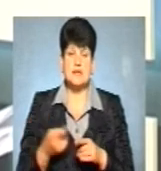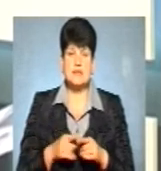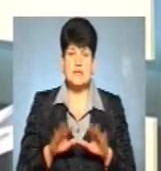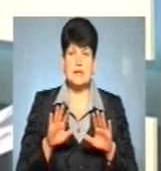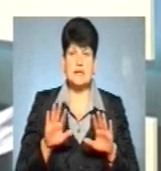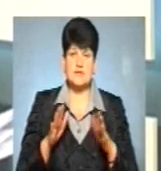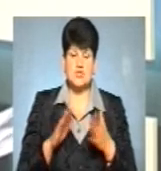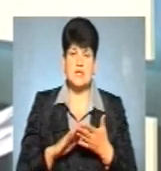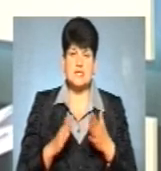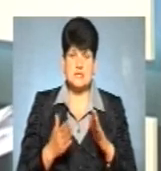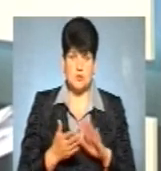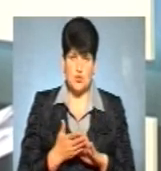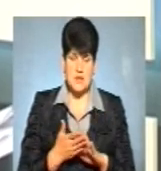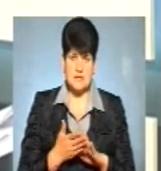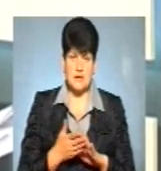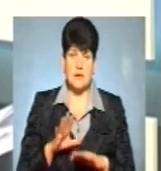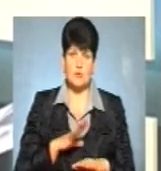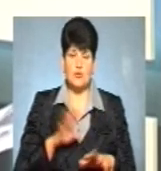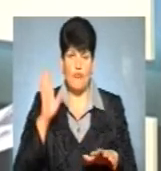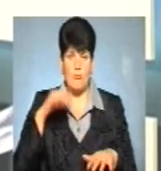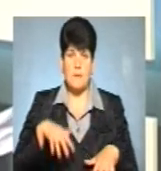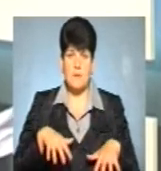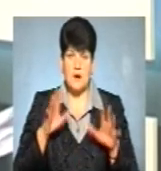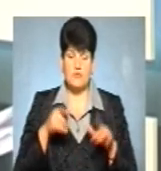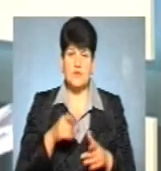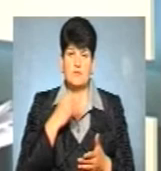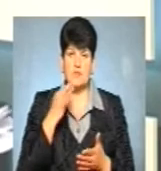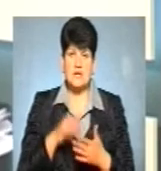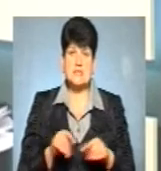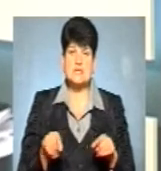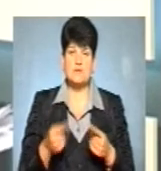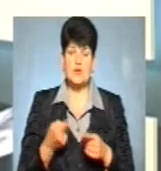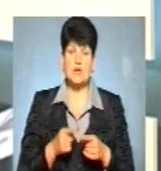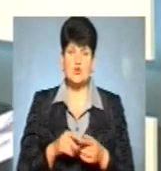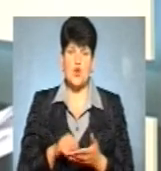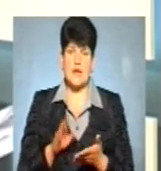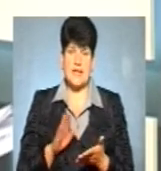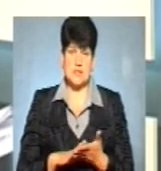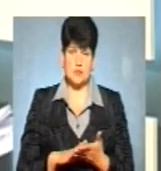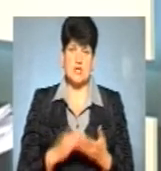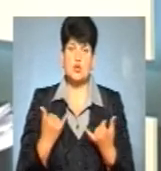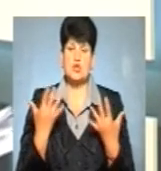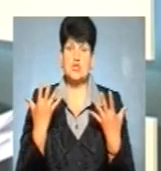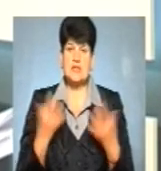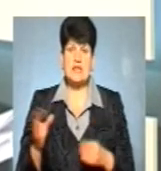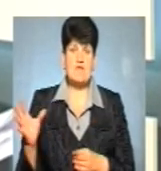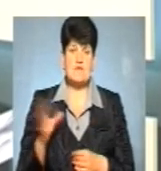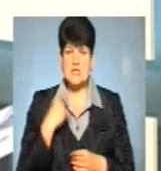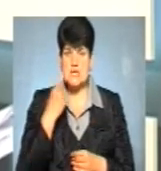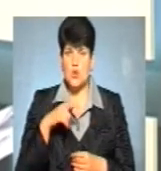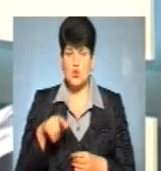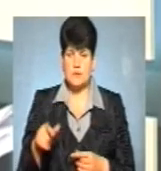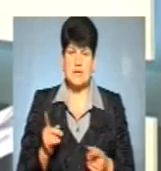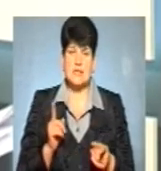надзвичайна ситуація, стався паводок. Вони відповідальні за створення такого реєстру. І на сьогоднішній день всі особи, які